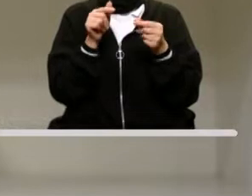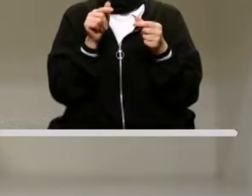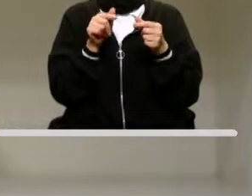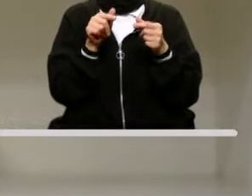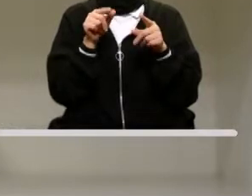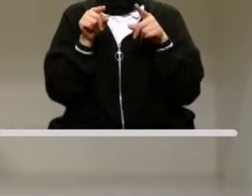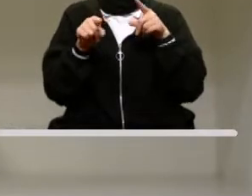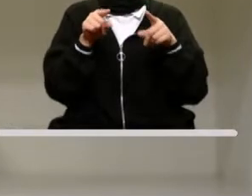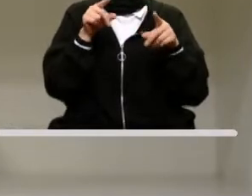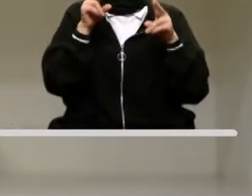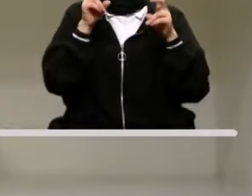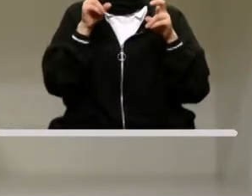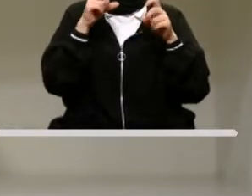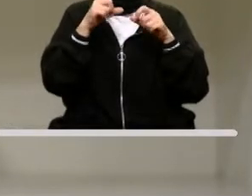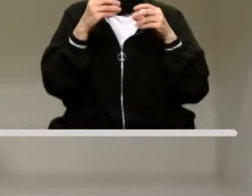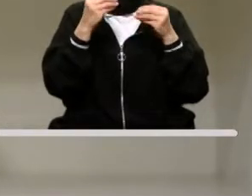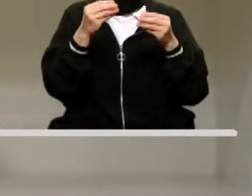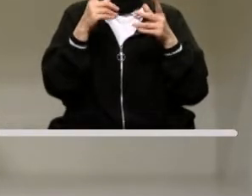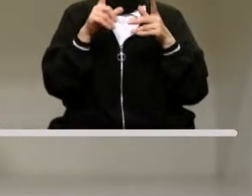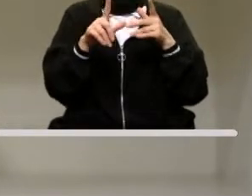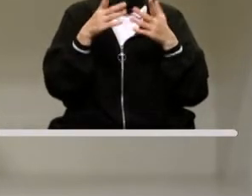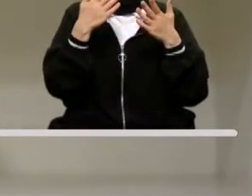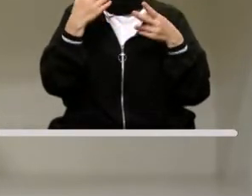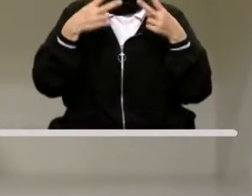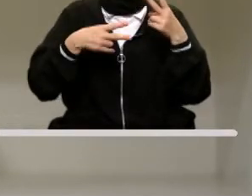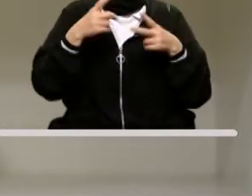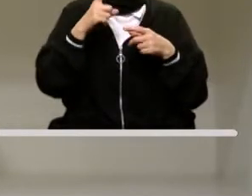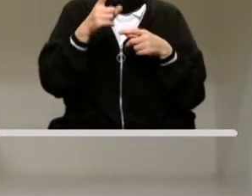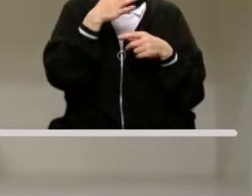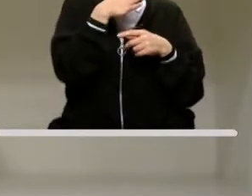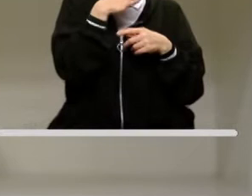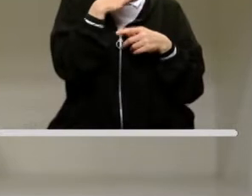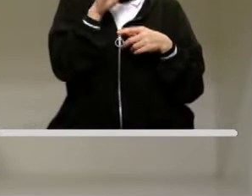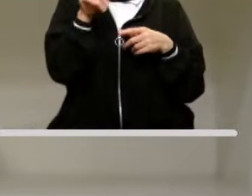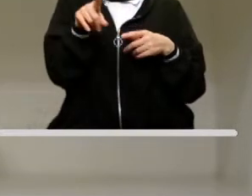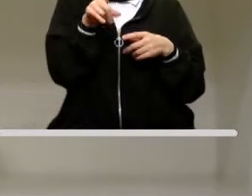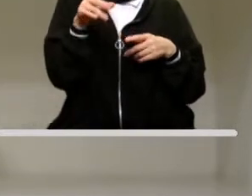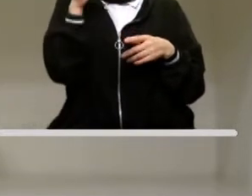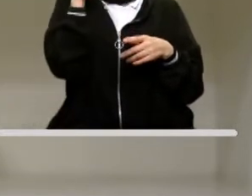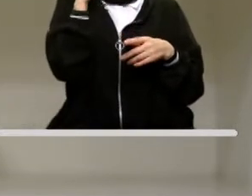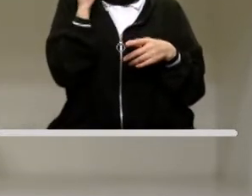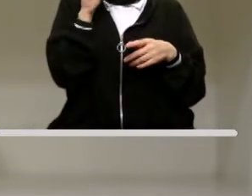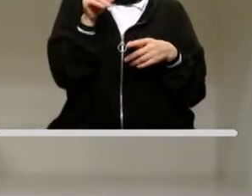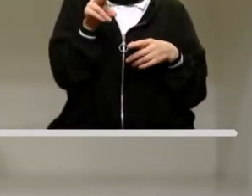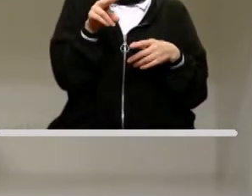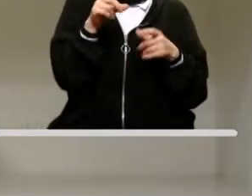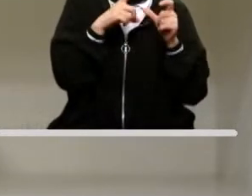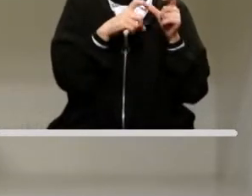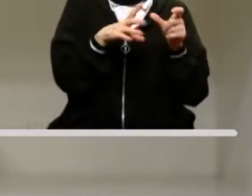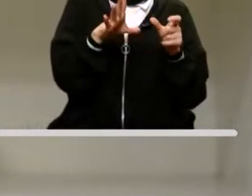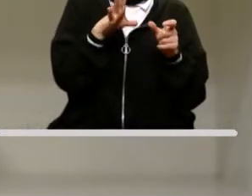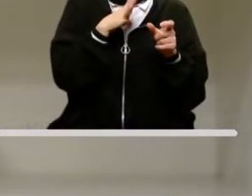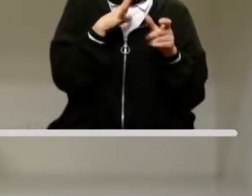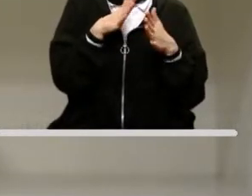noktaya kadar cevap vermeli? Bazen gerçekten size cevabını bilemeyeceğiniz ya da onların anlayabileceği şekilde ifade edemeyeceğiniz sorular